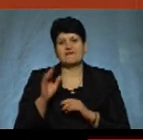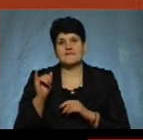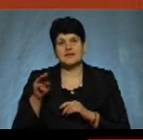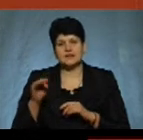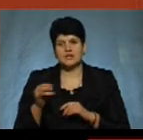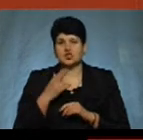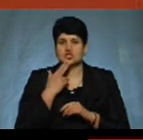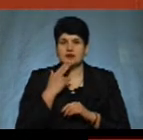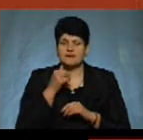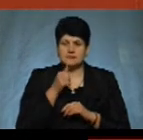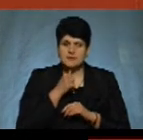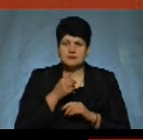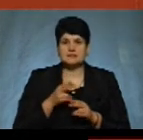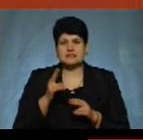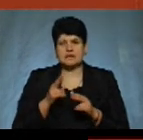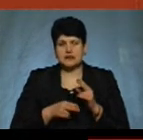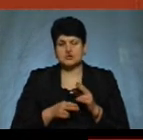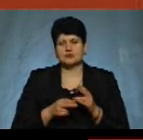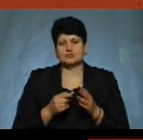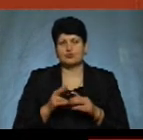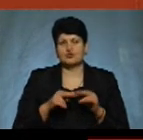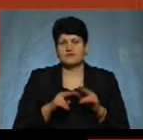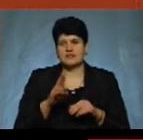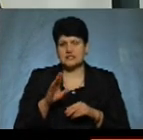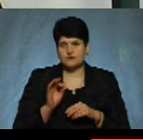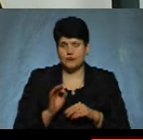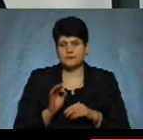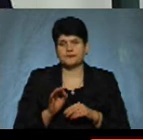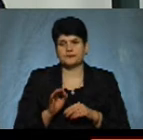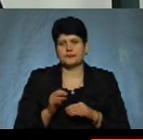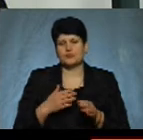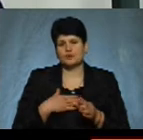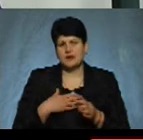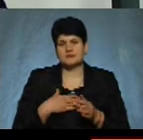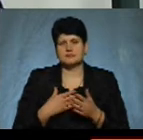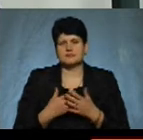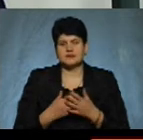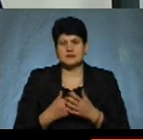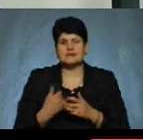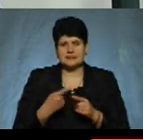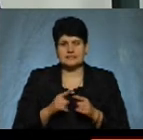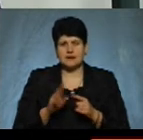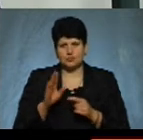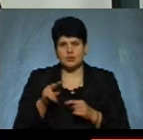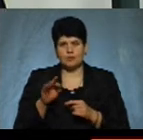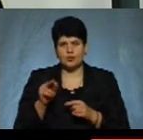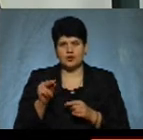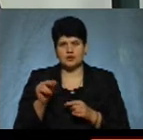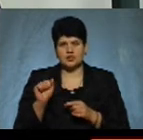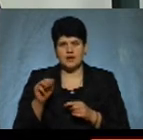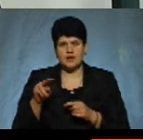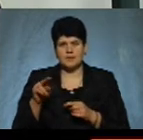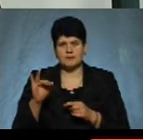квітень, червень місяць, я думаю, що ми закінчимо принаймні будівництво. Нам десь у нас проходили. Це буде в Почапинцях? Я думаю,